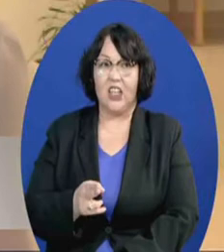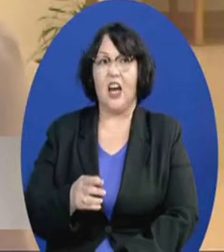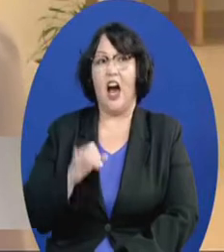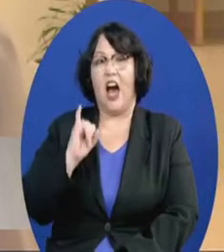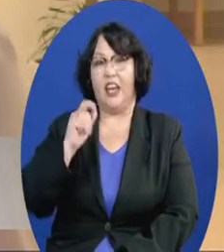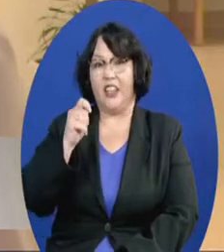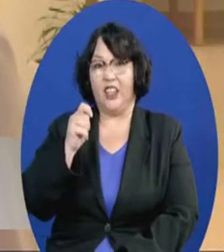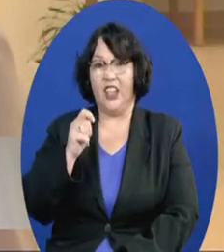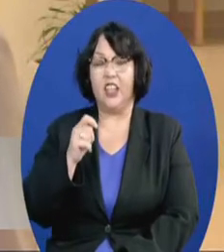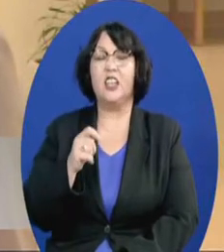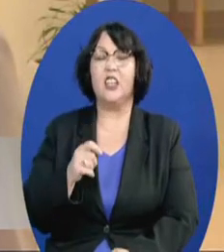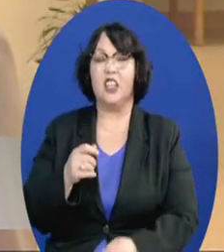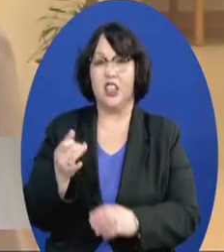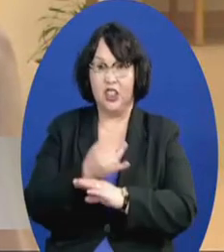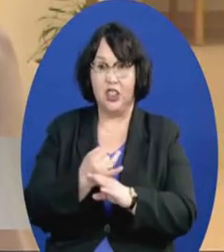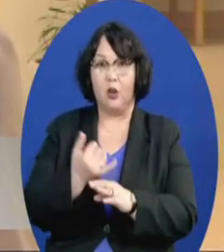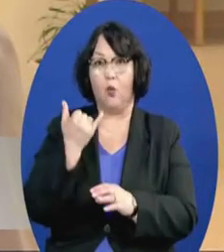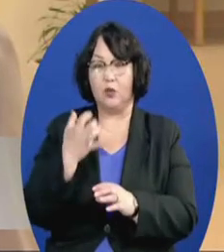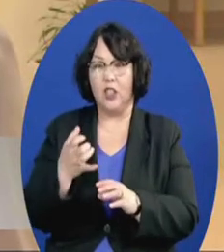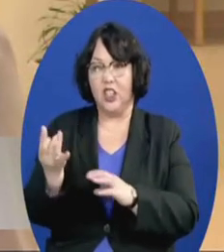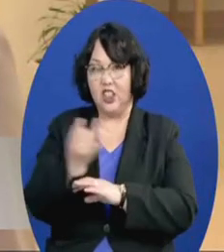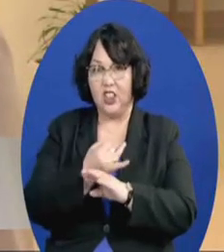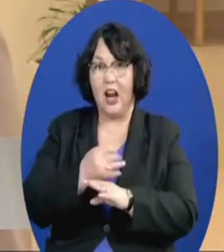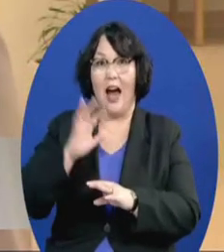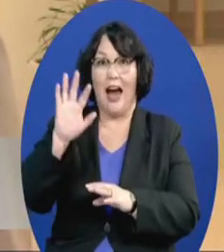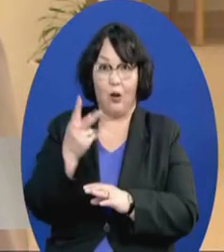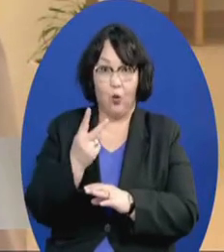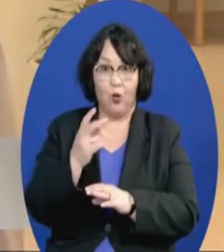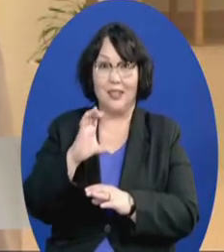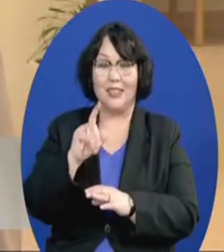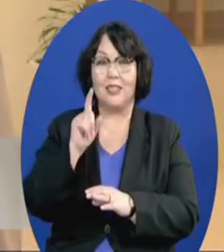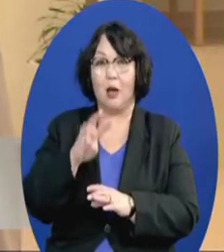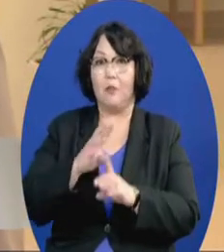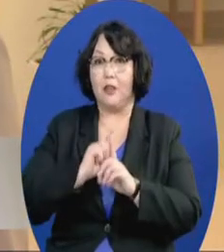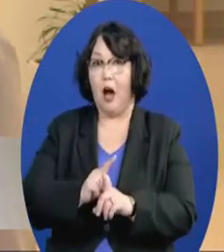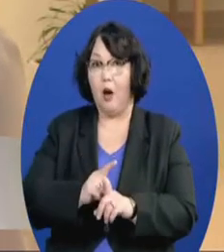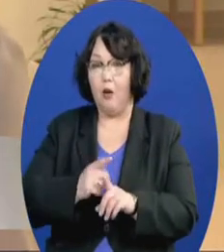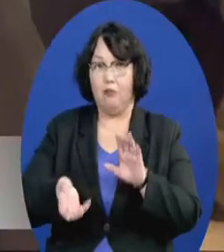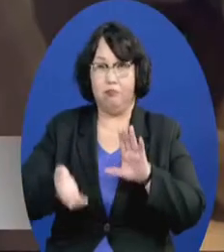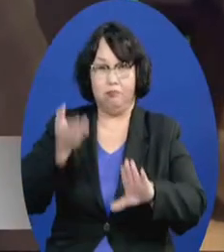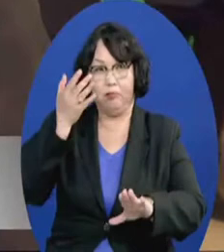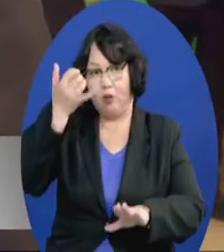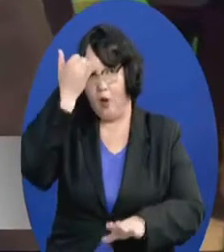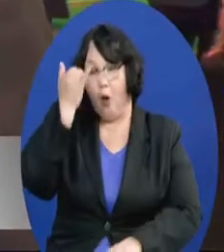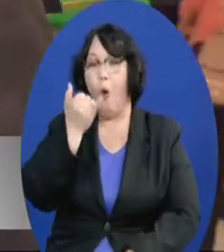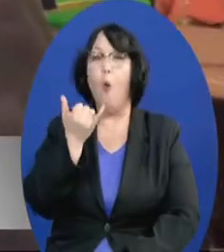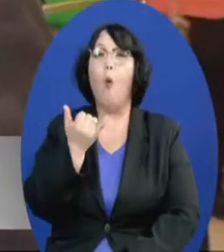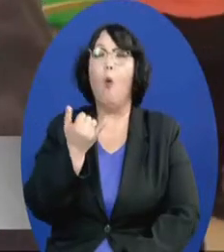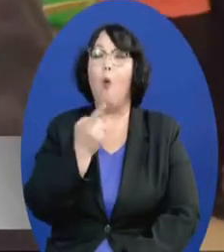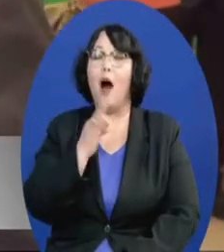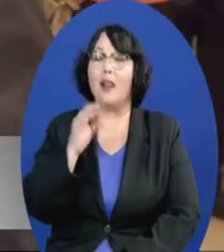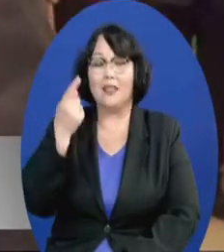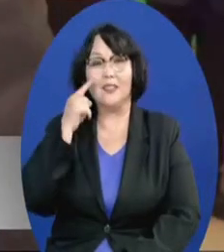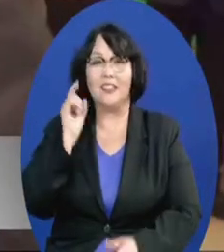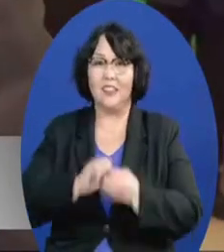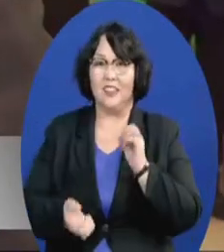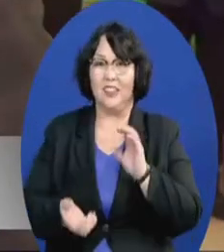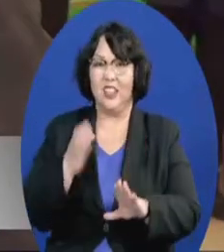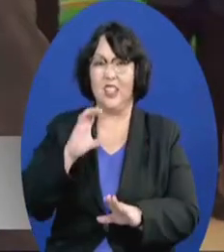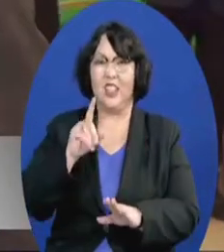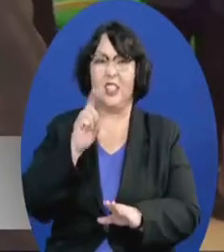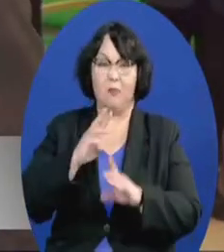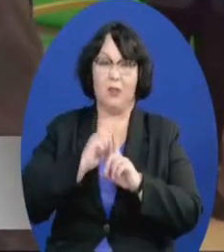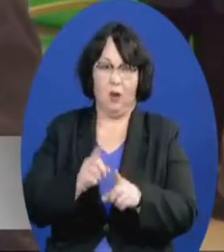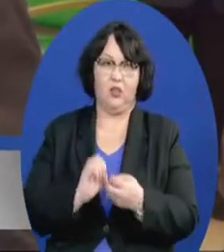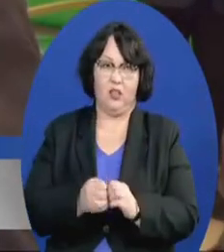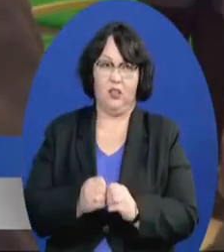IT инженер, ус гэх бүгд инженерийн 12 системээр ухаалаг системээр шийдвэрлэгдсэн байгаа. Эмнэлэг гэдэг нь зөвхөн хитгэн жижиг эмнэлгүүд